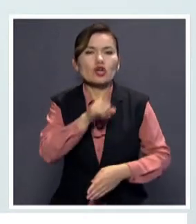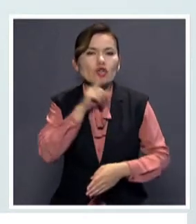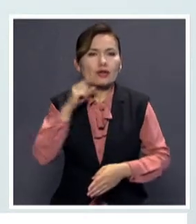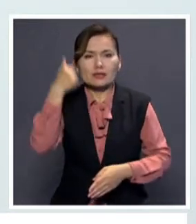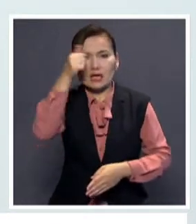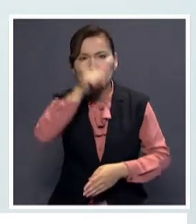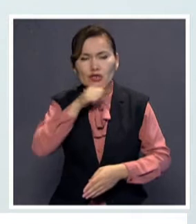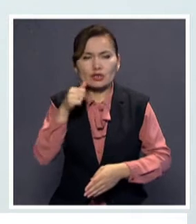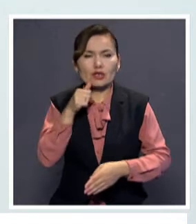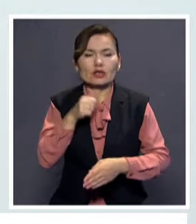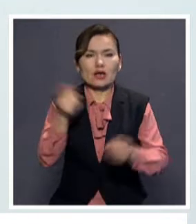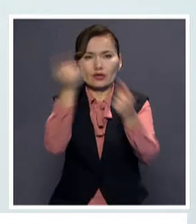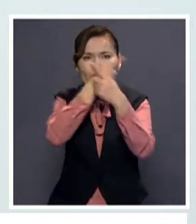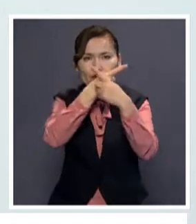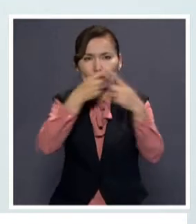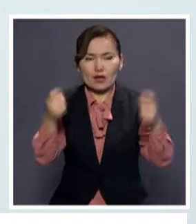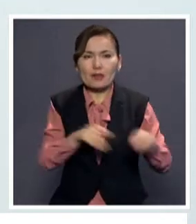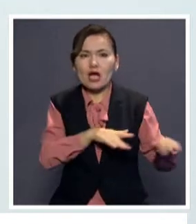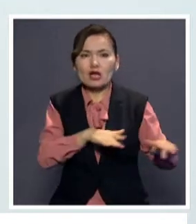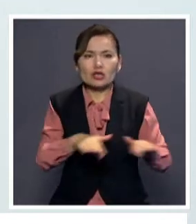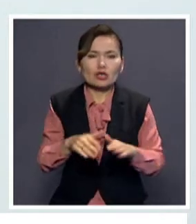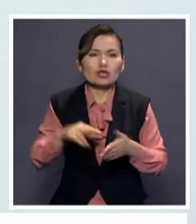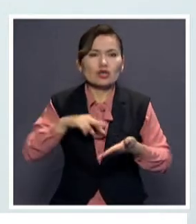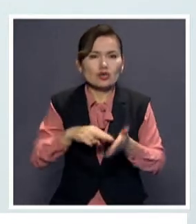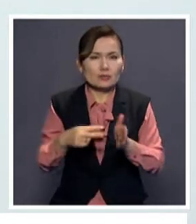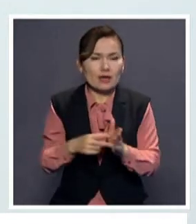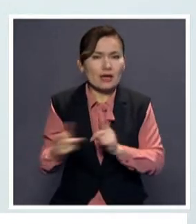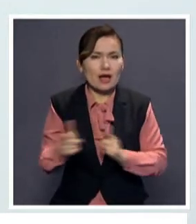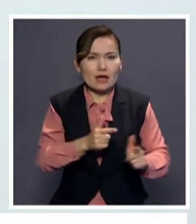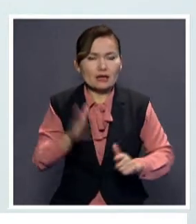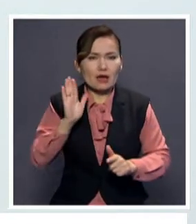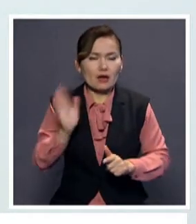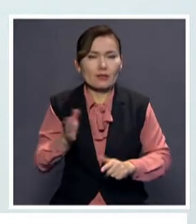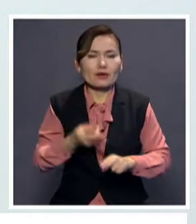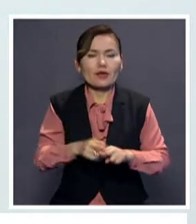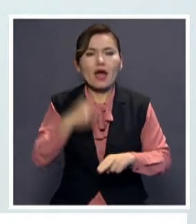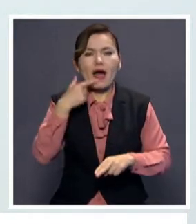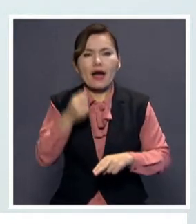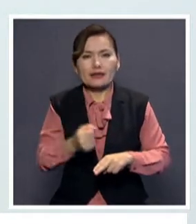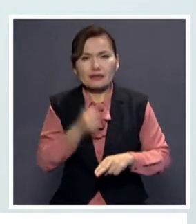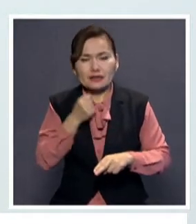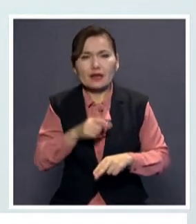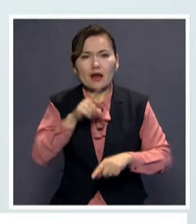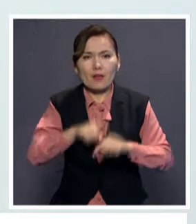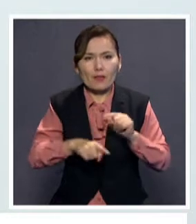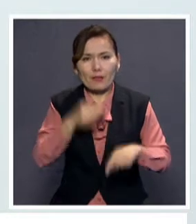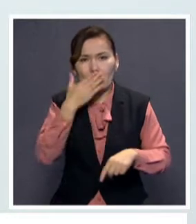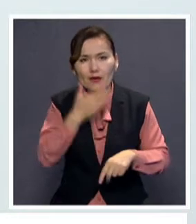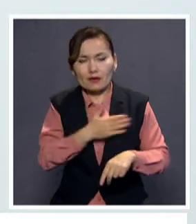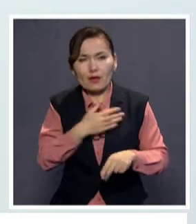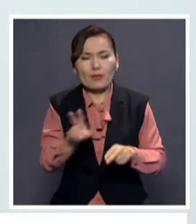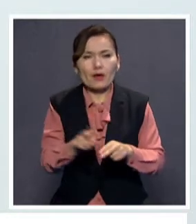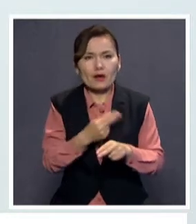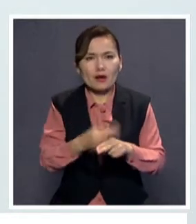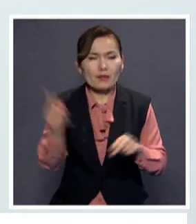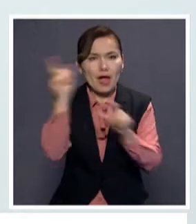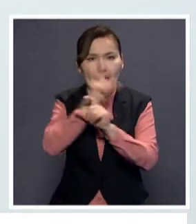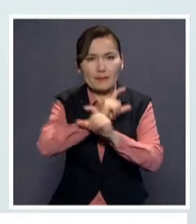асыру жөніндегі іс-шаралар жоспары әзірленеді. Әскери патриоттық тәрбиенің ролін күшейту үшін